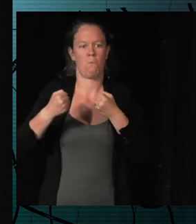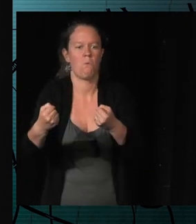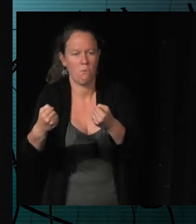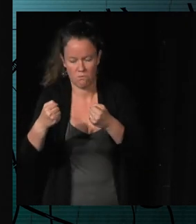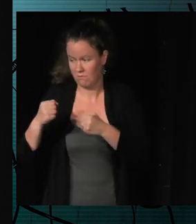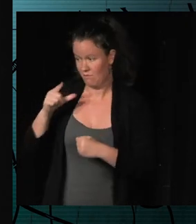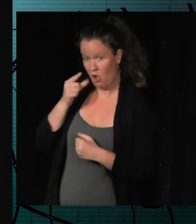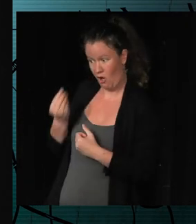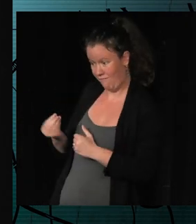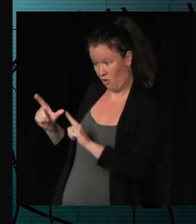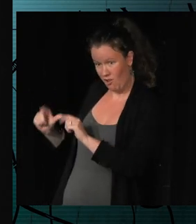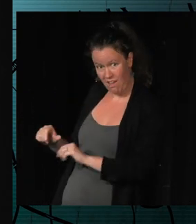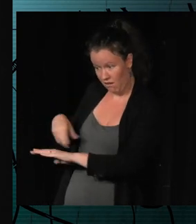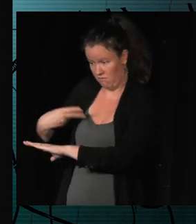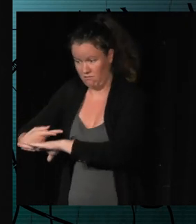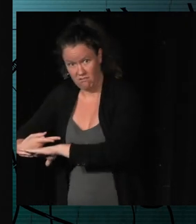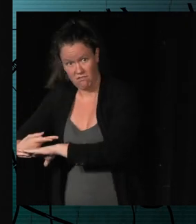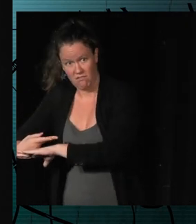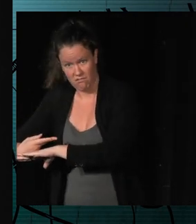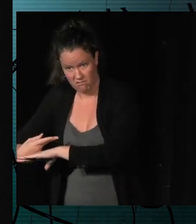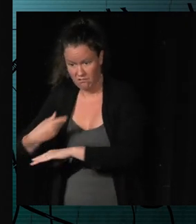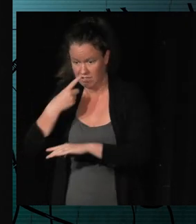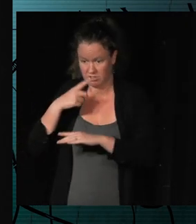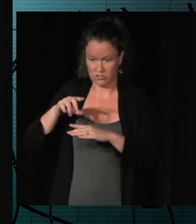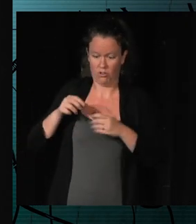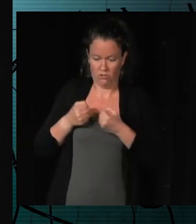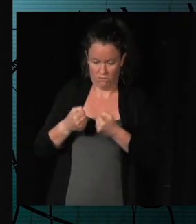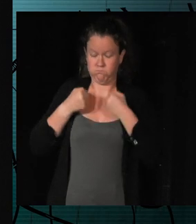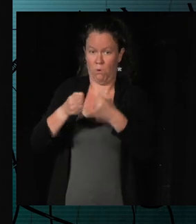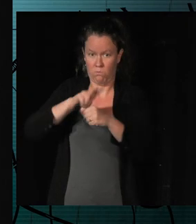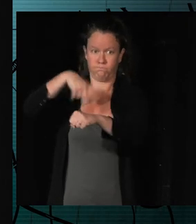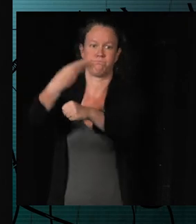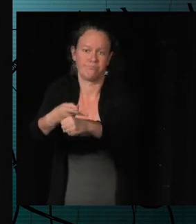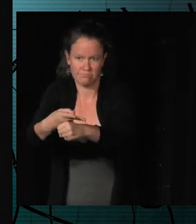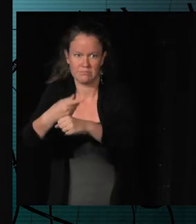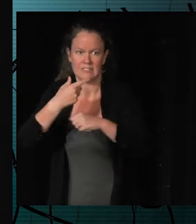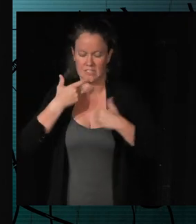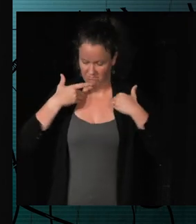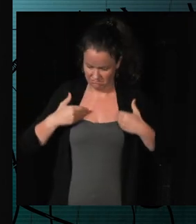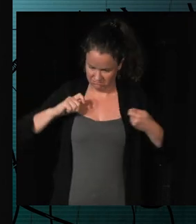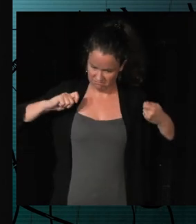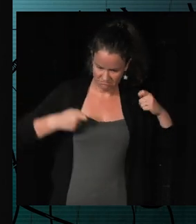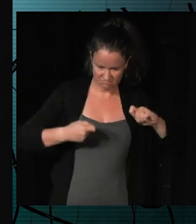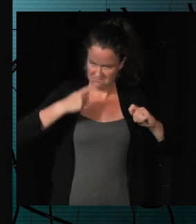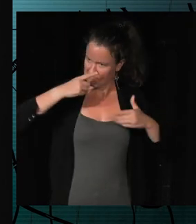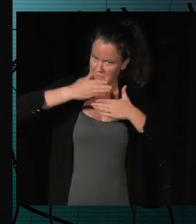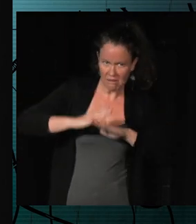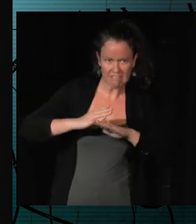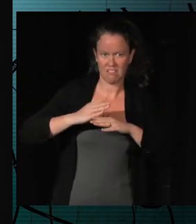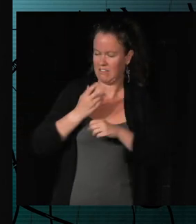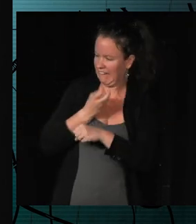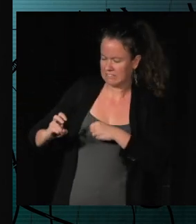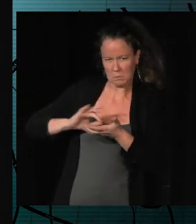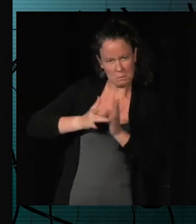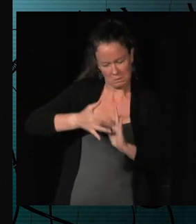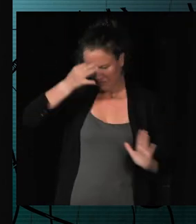rupture où en fait c'est ça qui l'a fait passer dans la dimension maudite de Silent Hill c'est parce que c'est le moment où elle est prête en fait soi-disant pour aider sa fille à la mettre en danger et pour